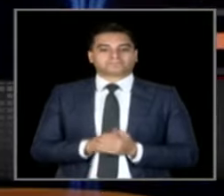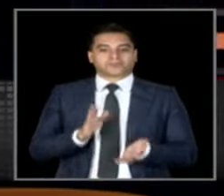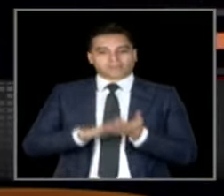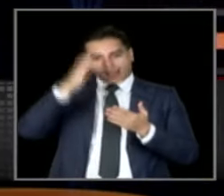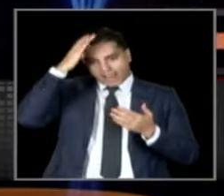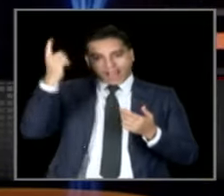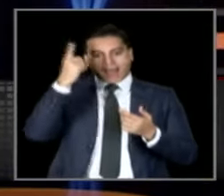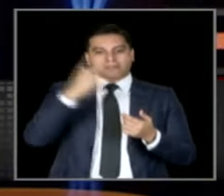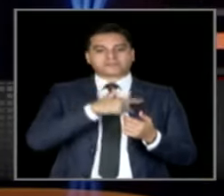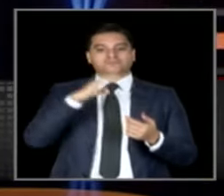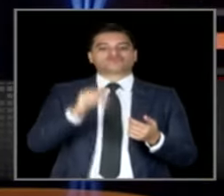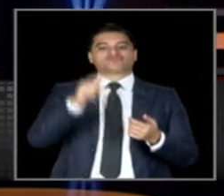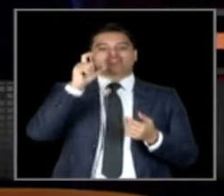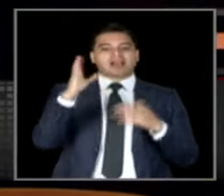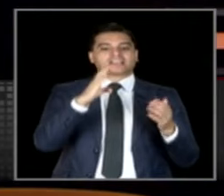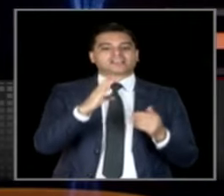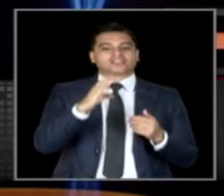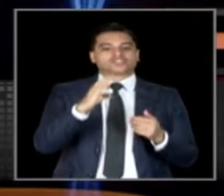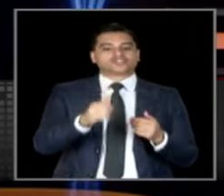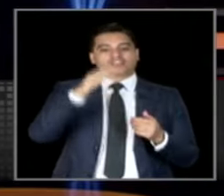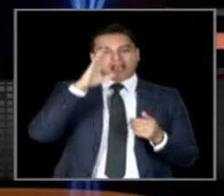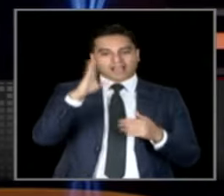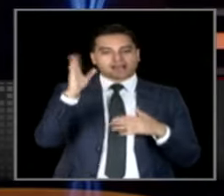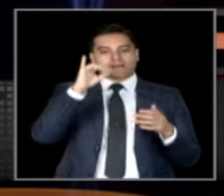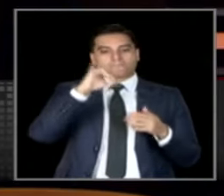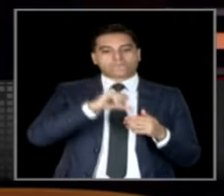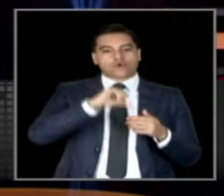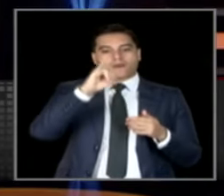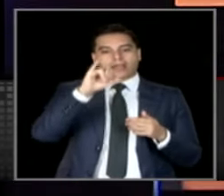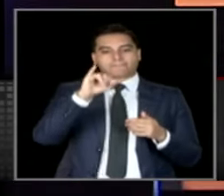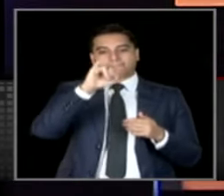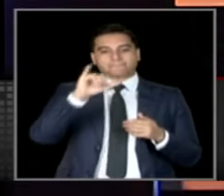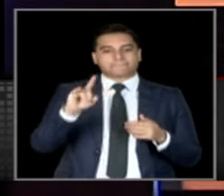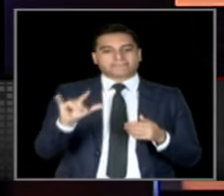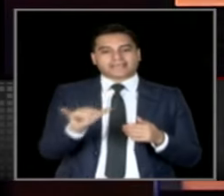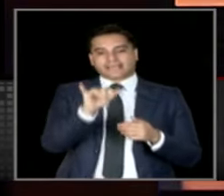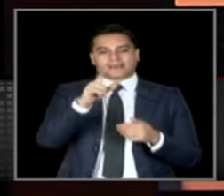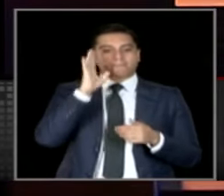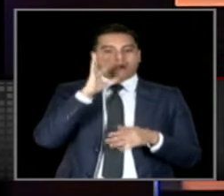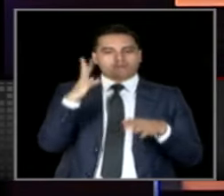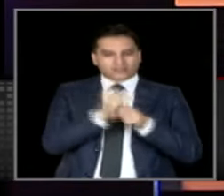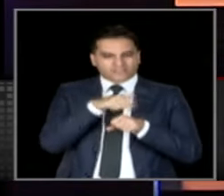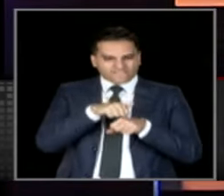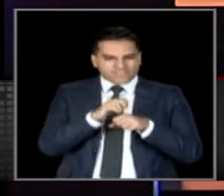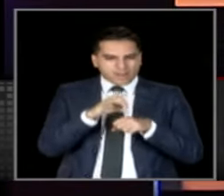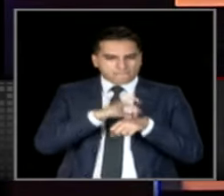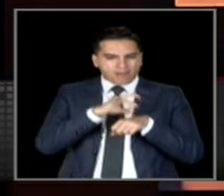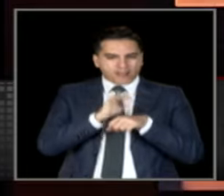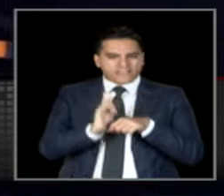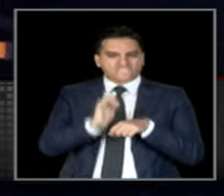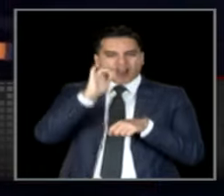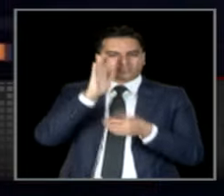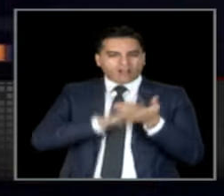ساهم العالم جون جاك موامبي في اكتشاف أحد الأمراض الفيروسية عام